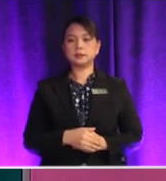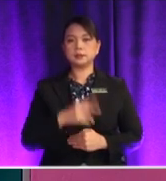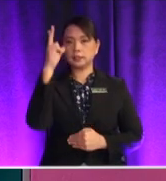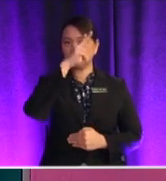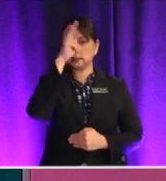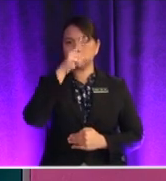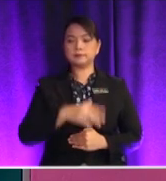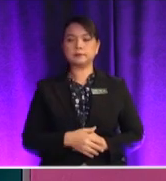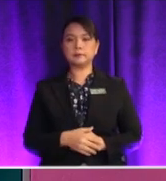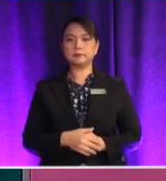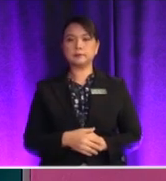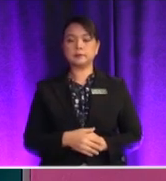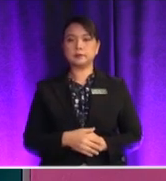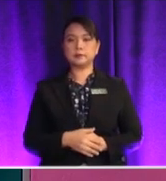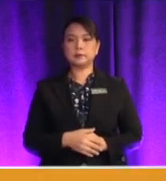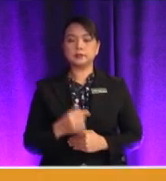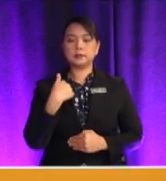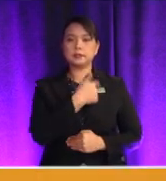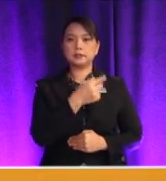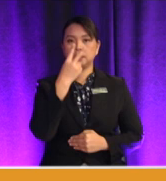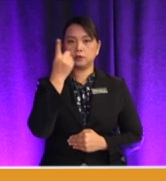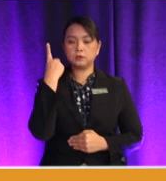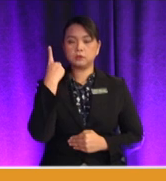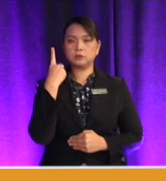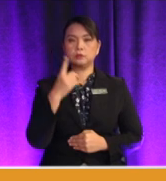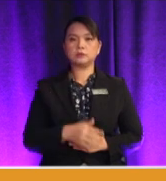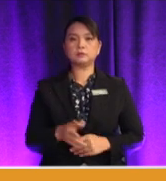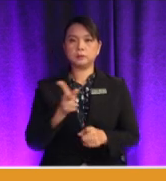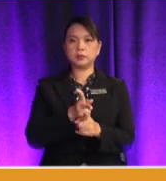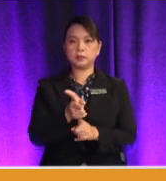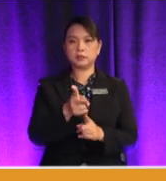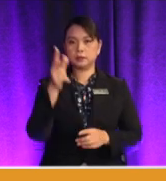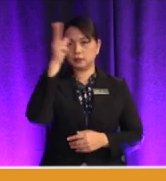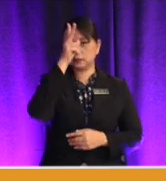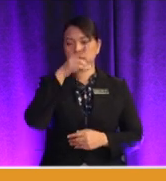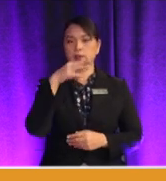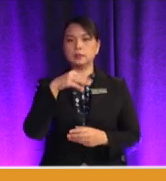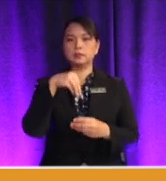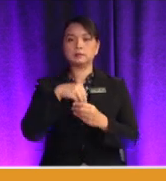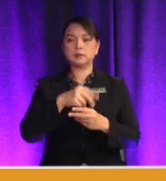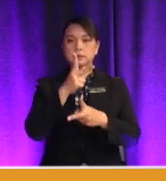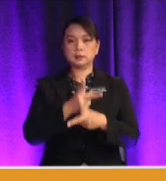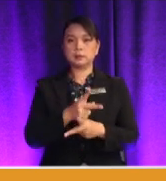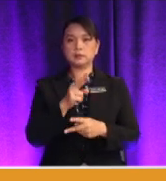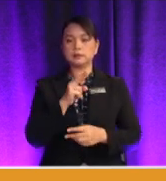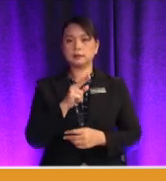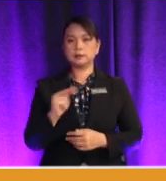kerajaan. Kita sentuh dulu berkaitan dengan peranan pihak kerajaan dalam mengekalkan keunikan rakyat Malaysia.